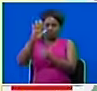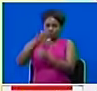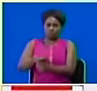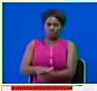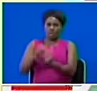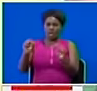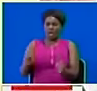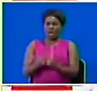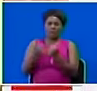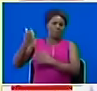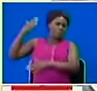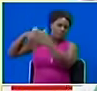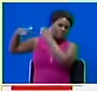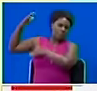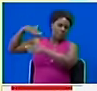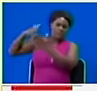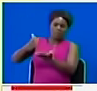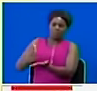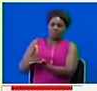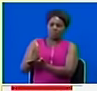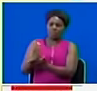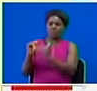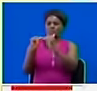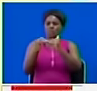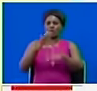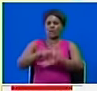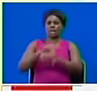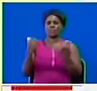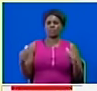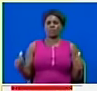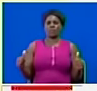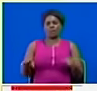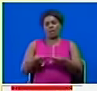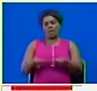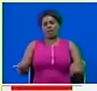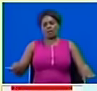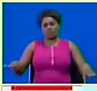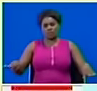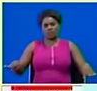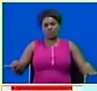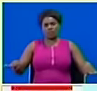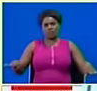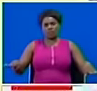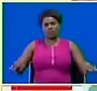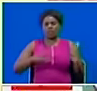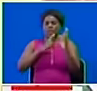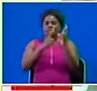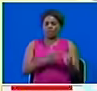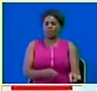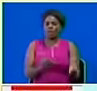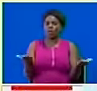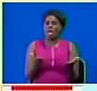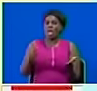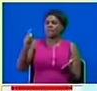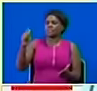fanyika wakati ile yote mpaka leo jahasawazishwa. Mambo ya mashamba. Iko katika report inaitwa Truth,